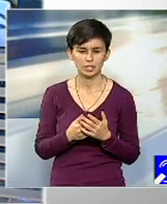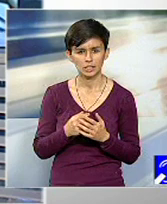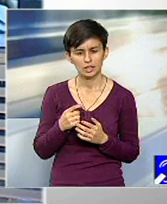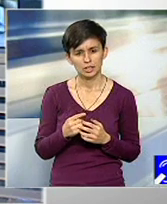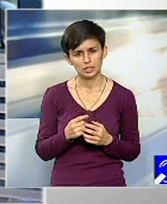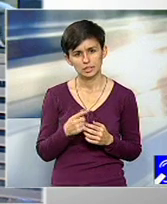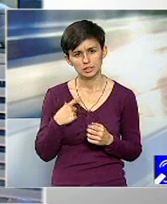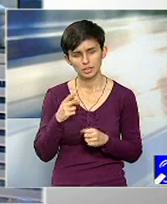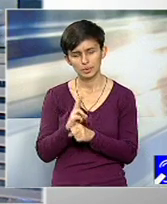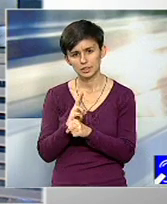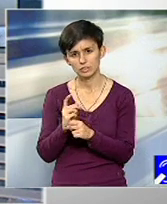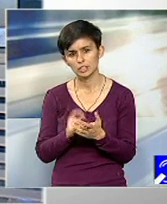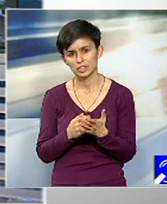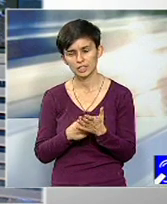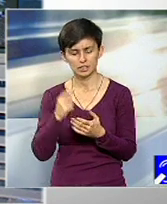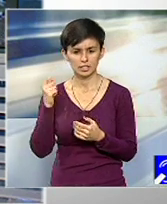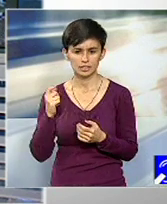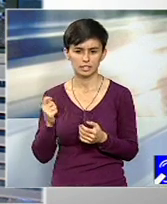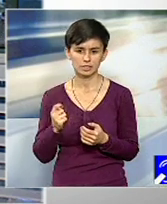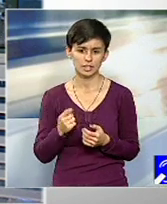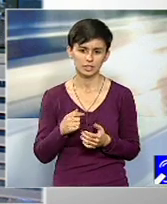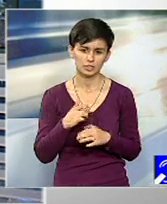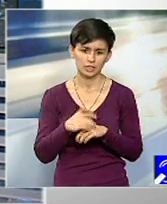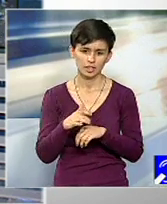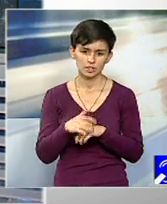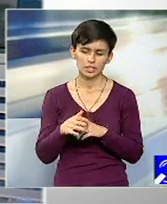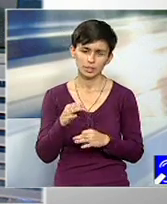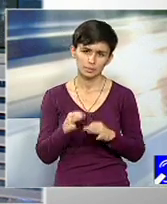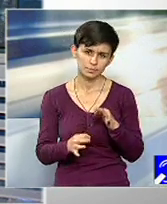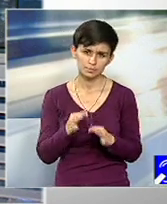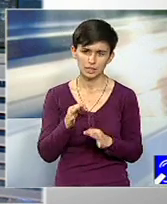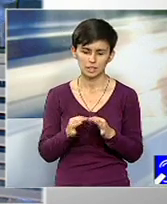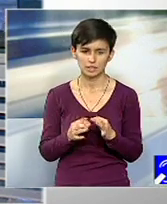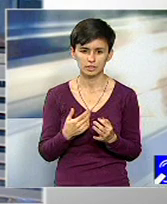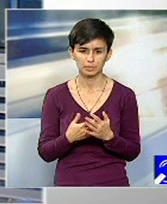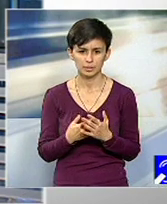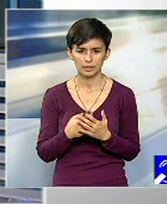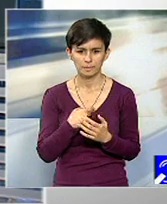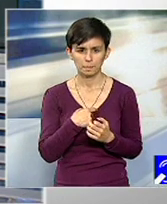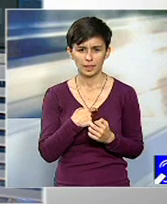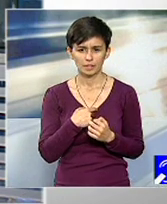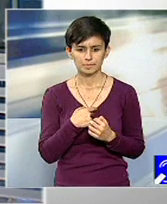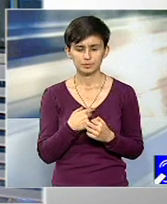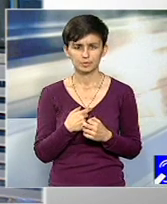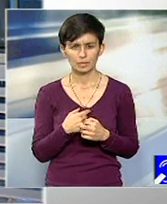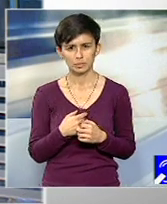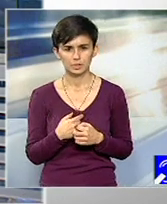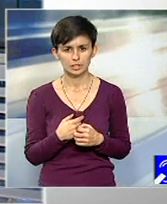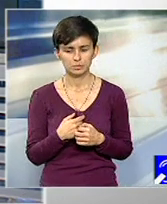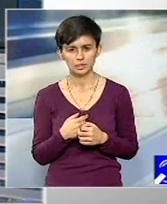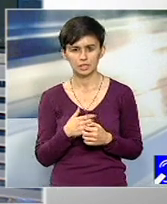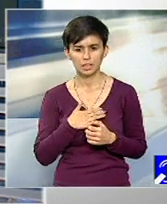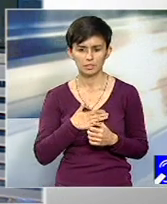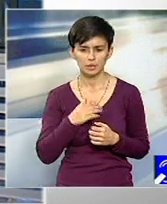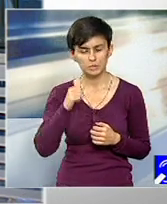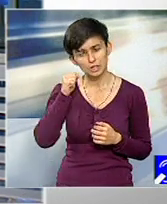din țară și încercăm acum să le analizăm ca să le punem fiecare zi una după cealaltă.